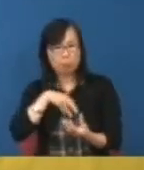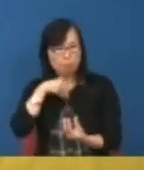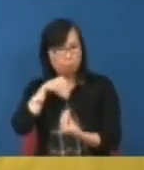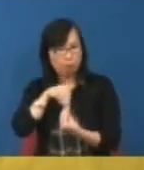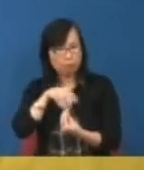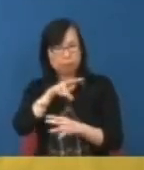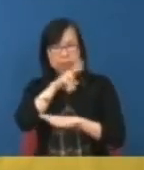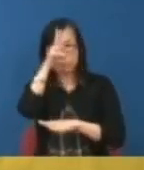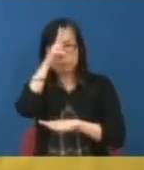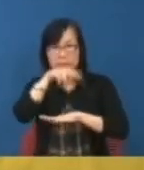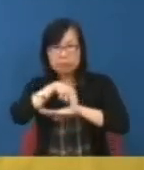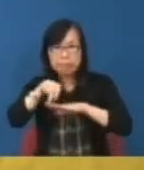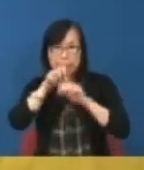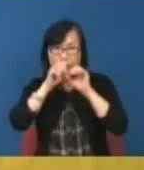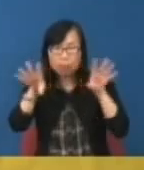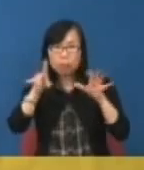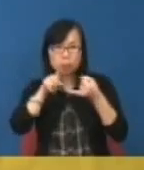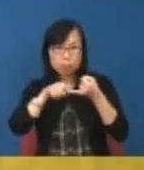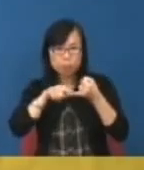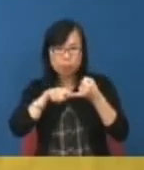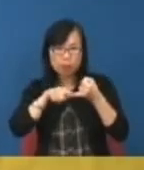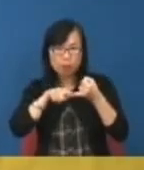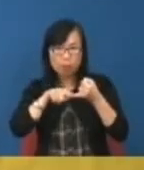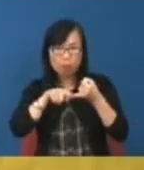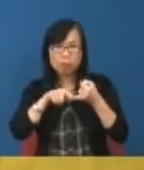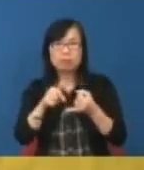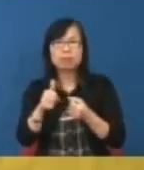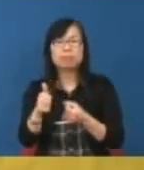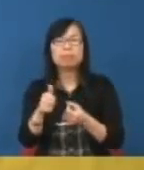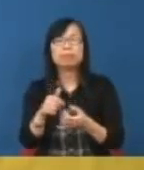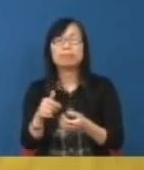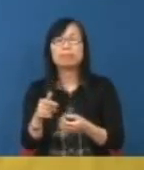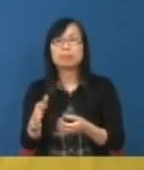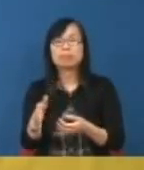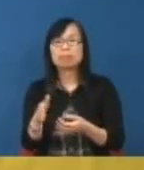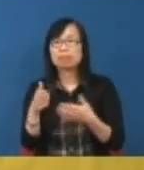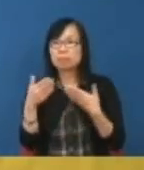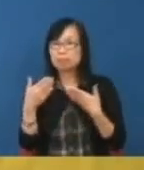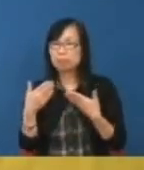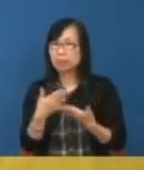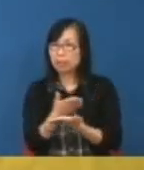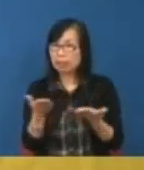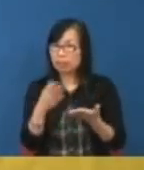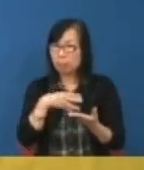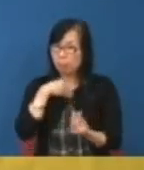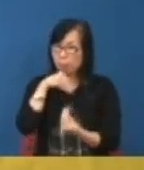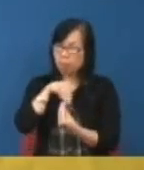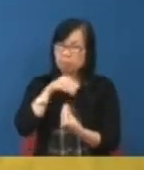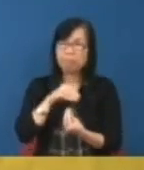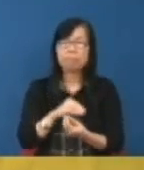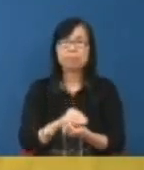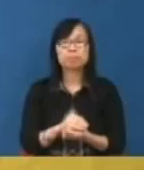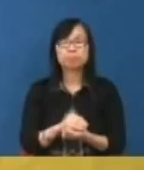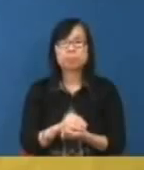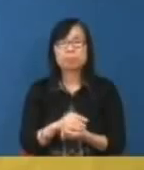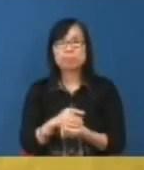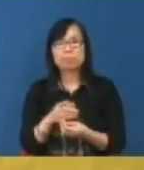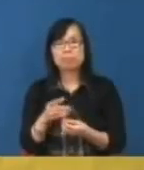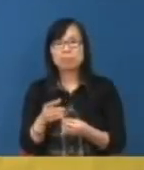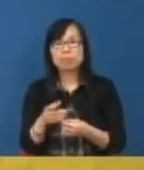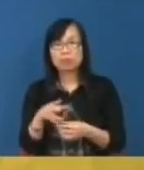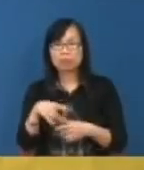政報告即係最終借唔借佢啦咁樣，反而幾大家都好關心一樣嘢，就係話，即係其實